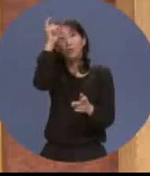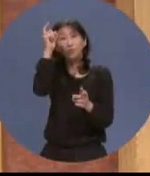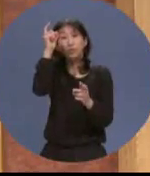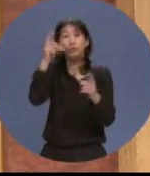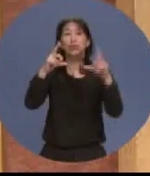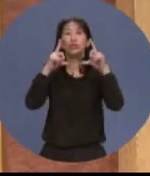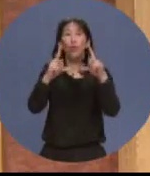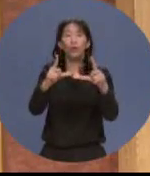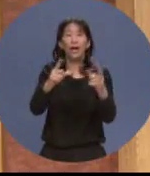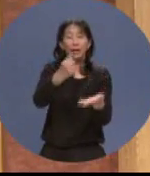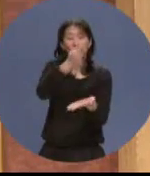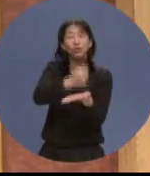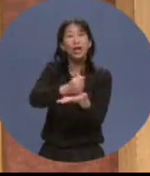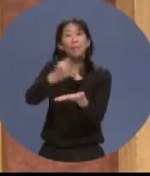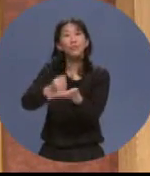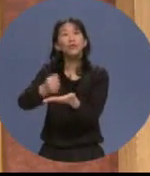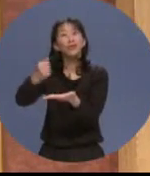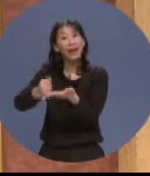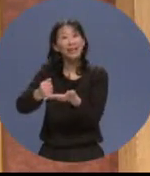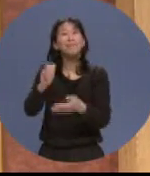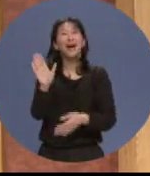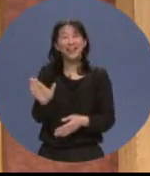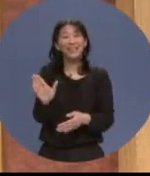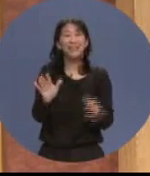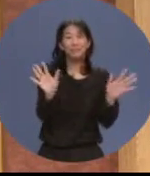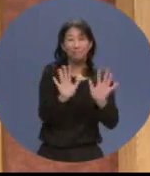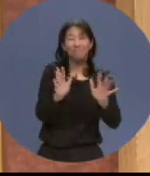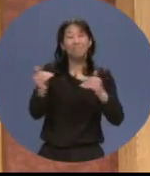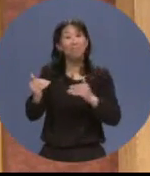るスタンプラリーなどもあり、大人